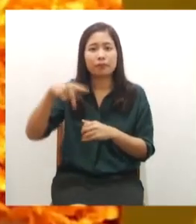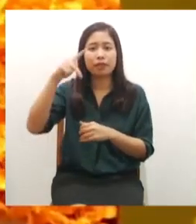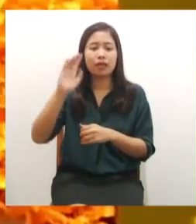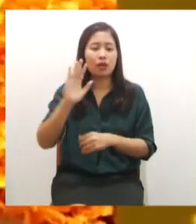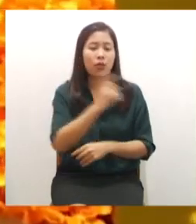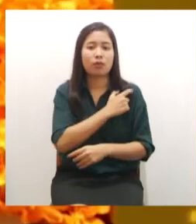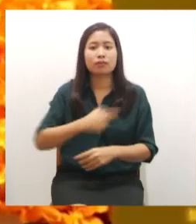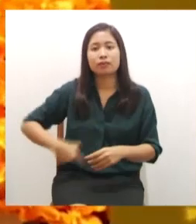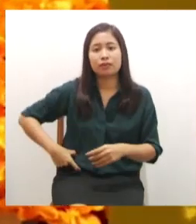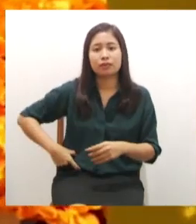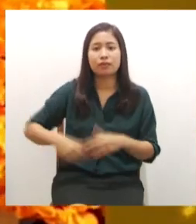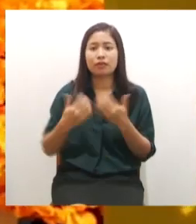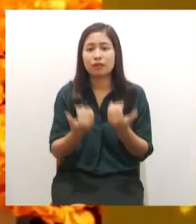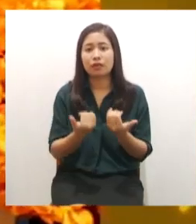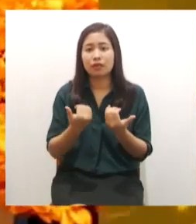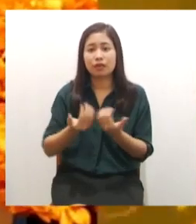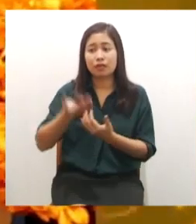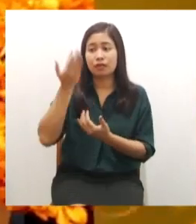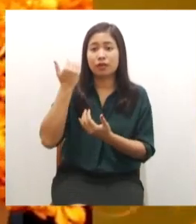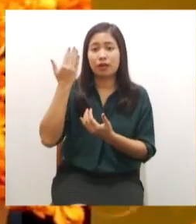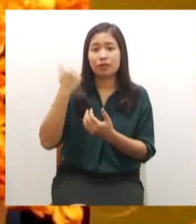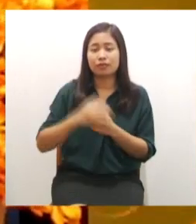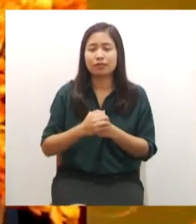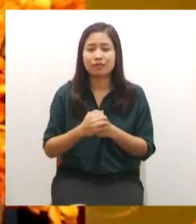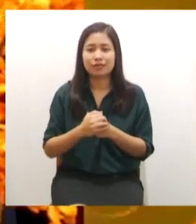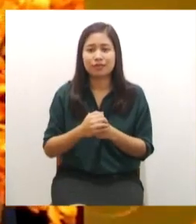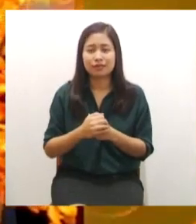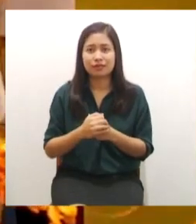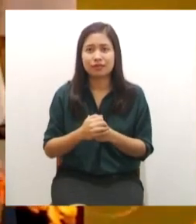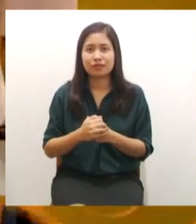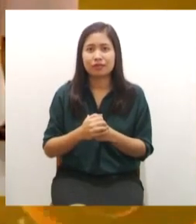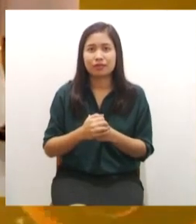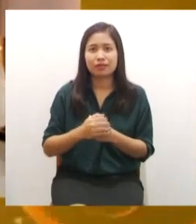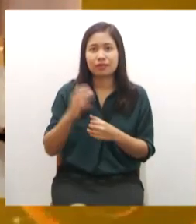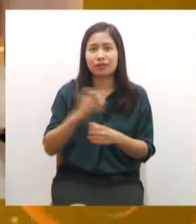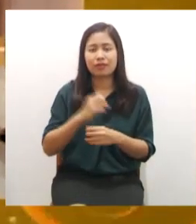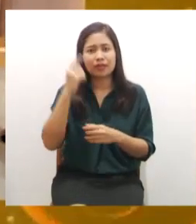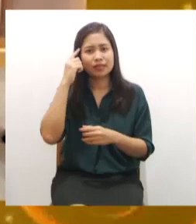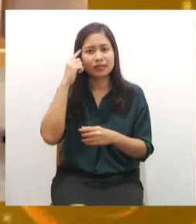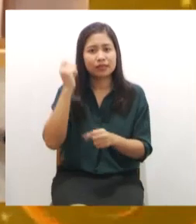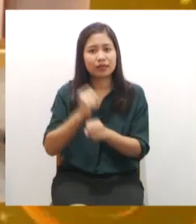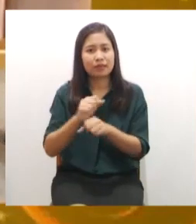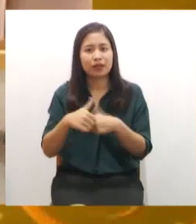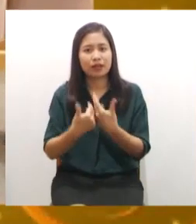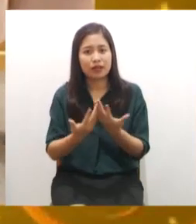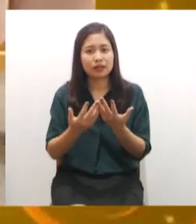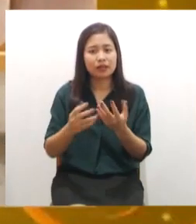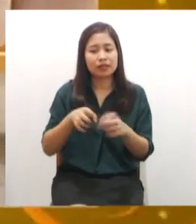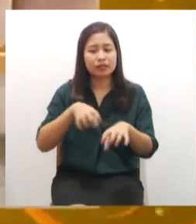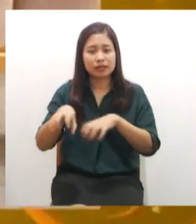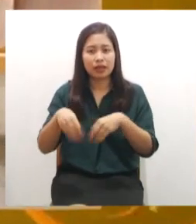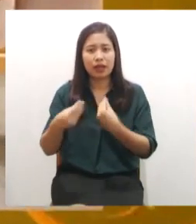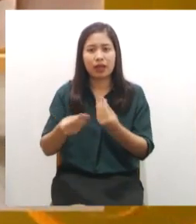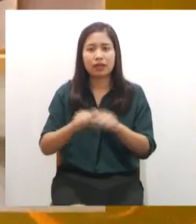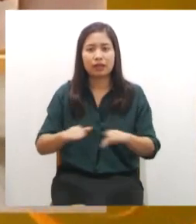10ปี2561ที่ผ่านมาค่ะเงินที่เขาให้มาก็คิดว่าให้มาทำกับเด็กให้ได้มากที่สุดหรือว่า